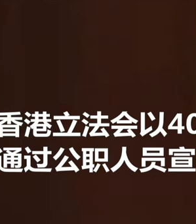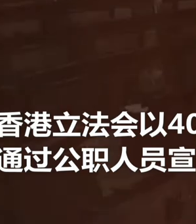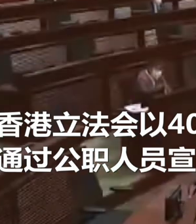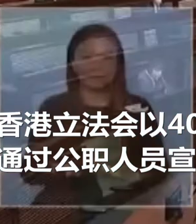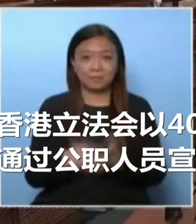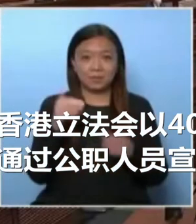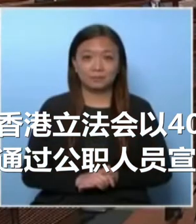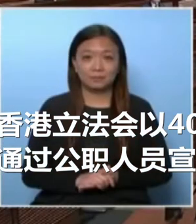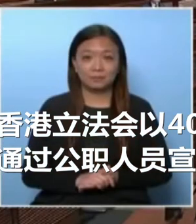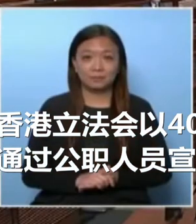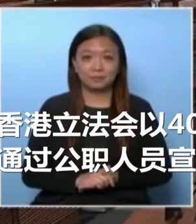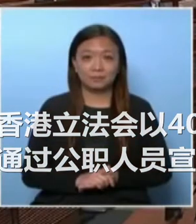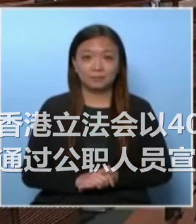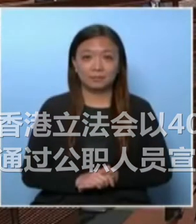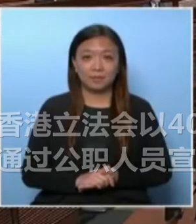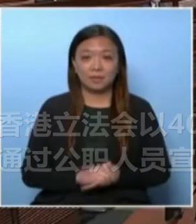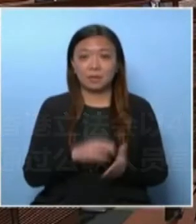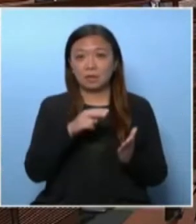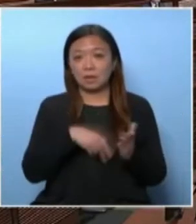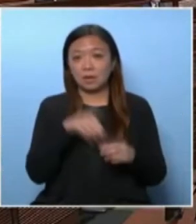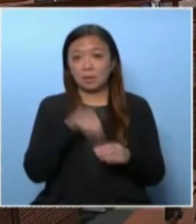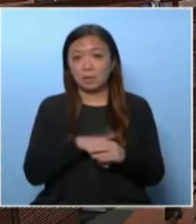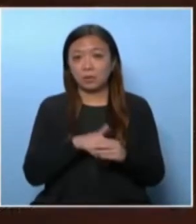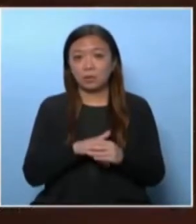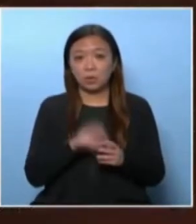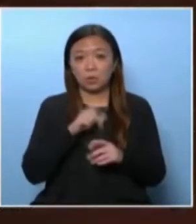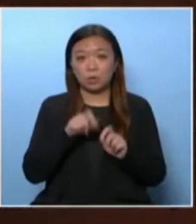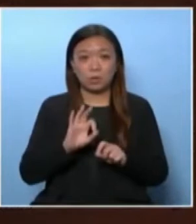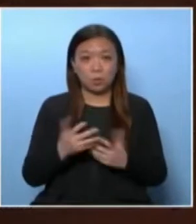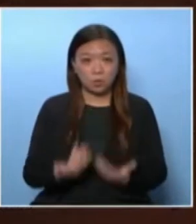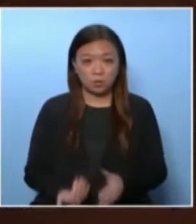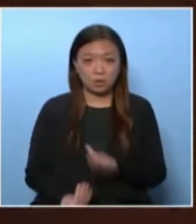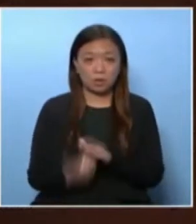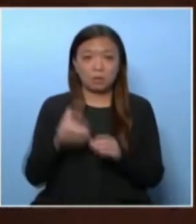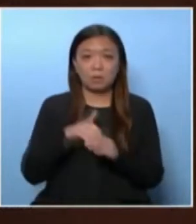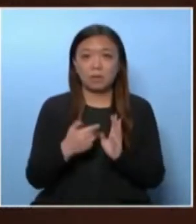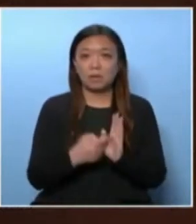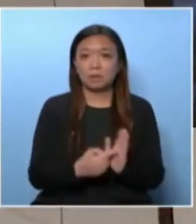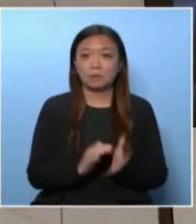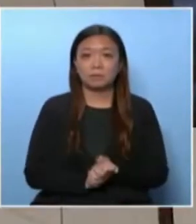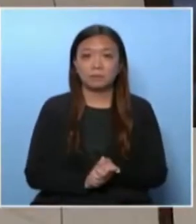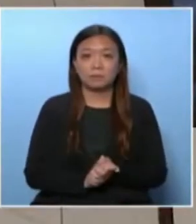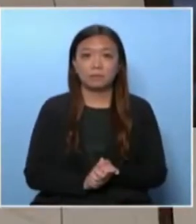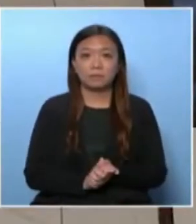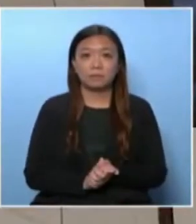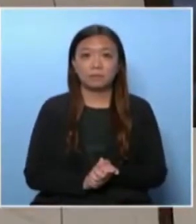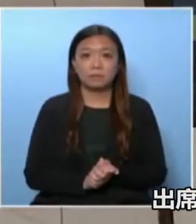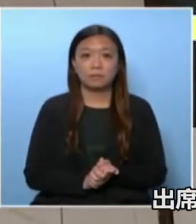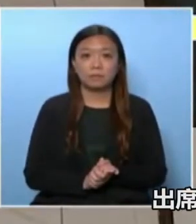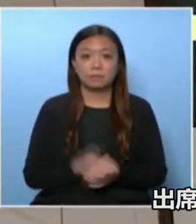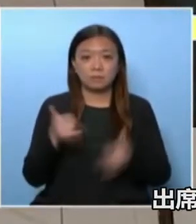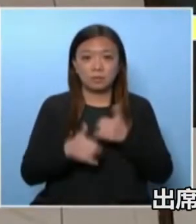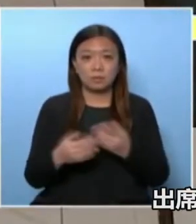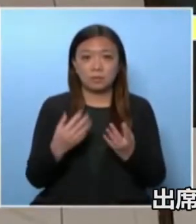開始表決，請核對所作表決。有沒有問題現在停止表決，顯示結果。出